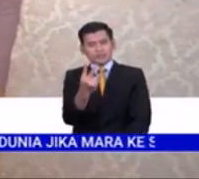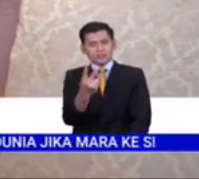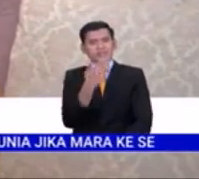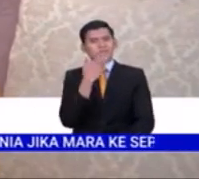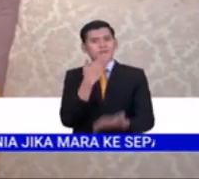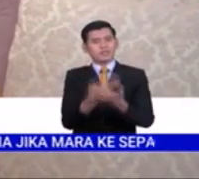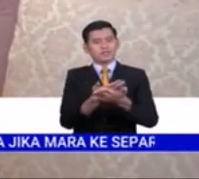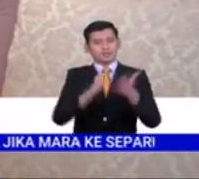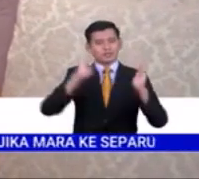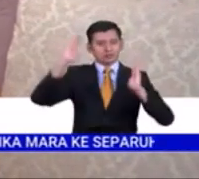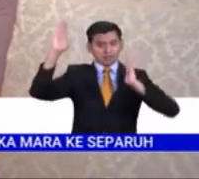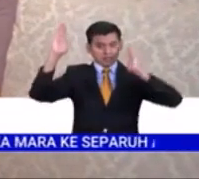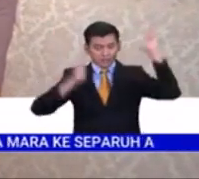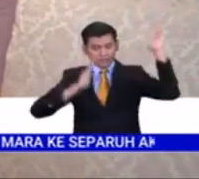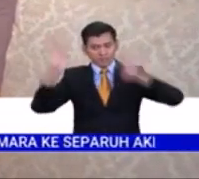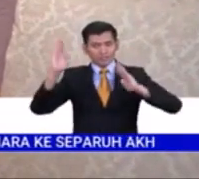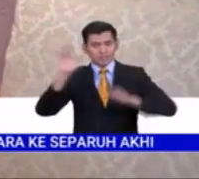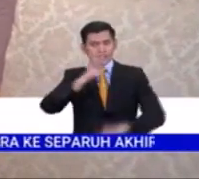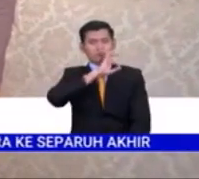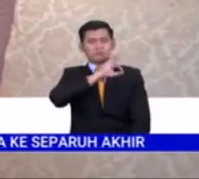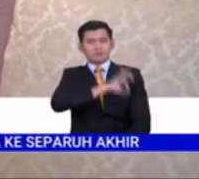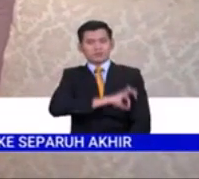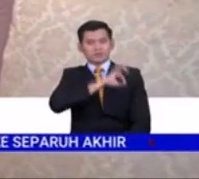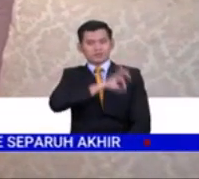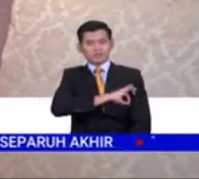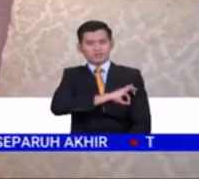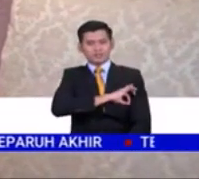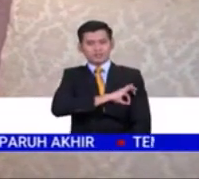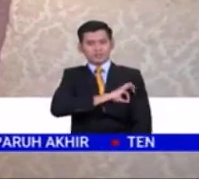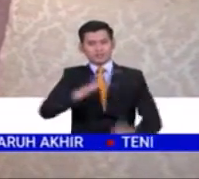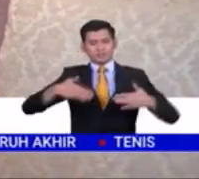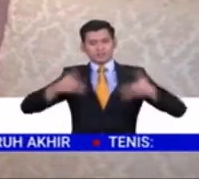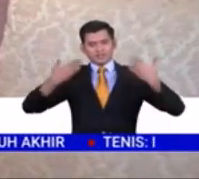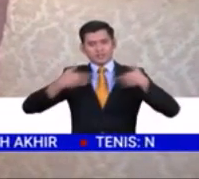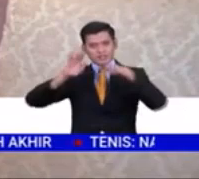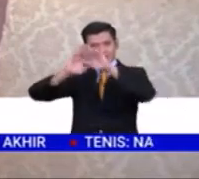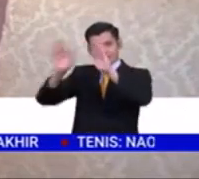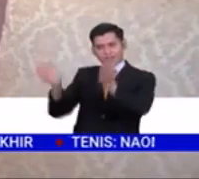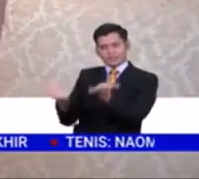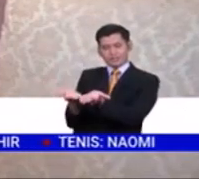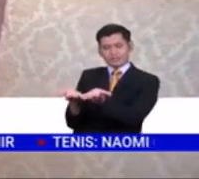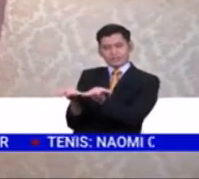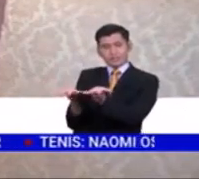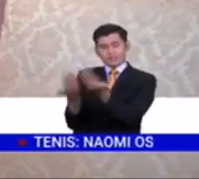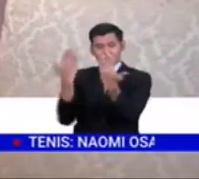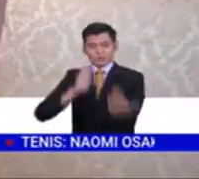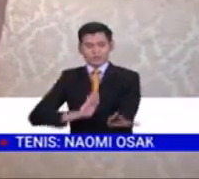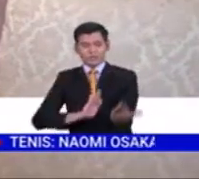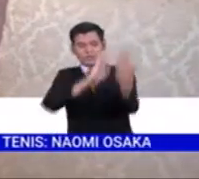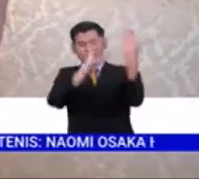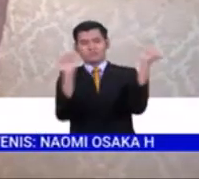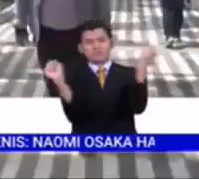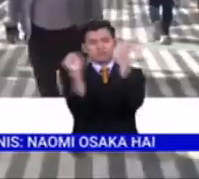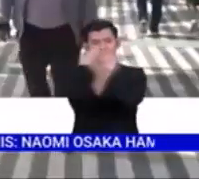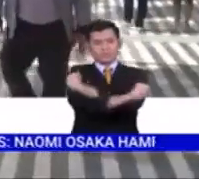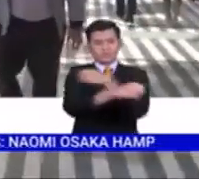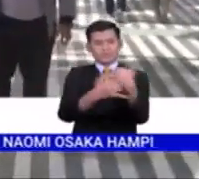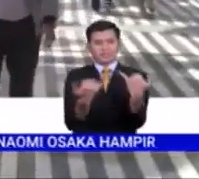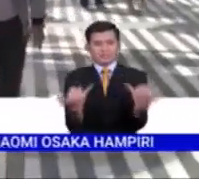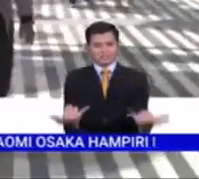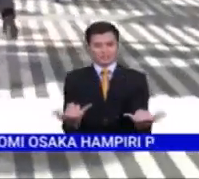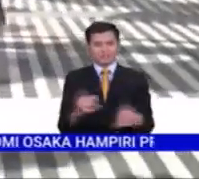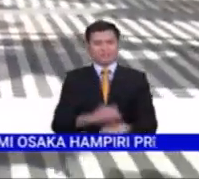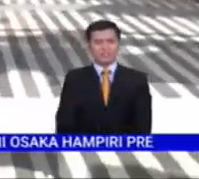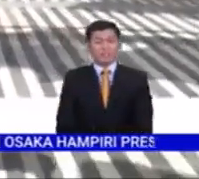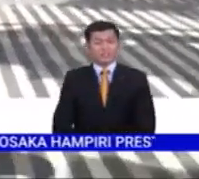untuk dimanfaatkan untuk dunia dalam menangani cabaran masa kini.